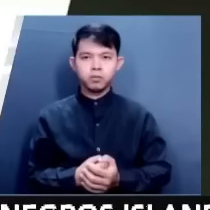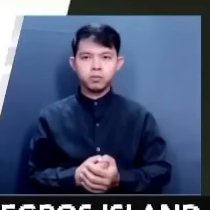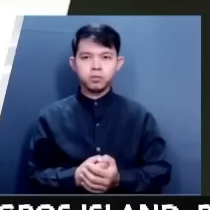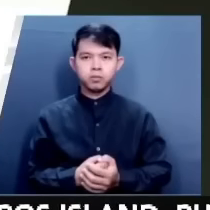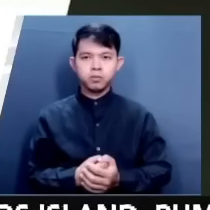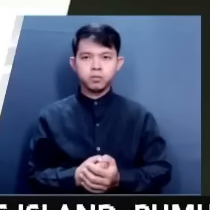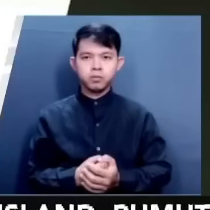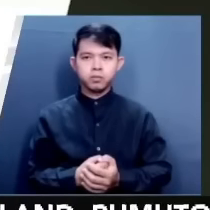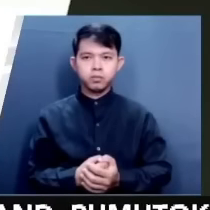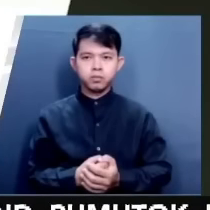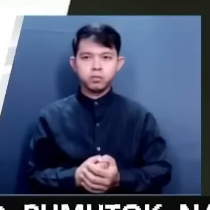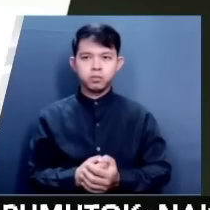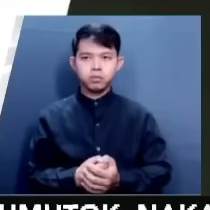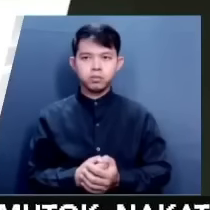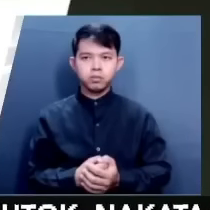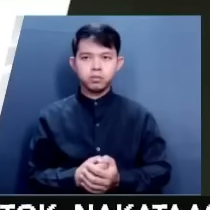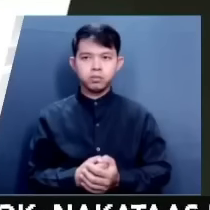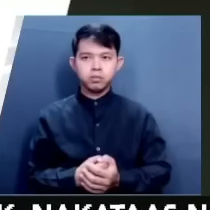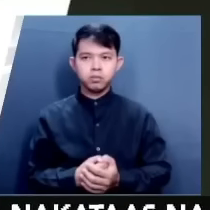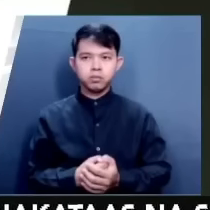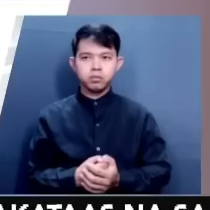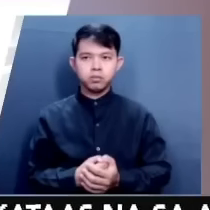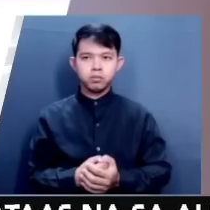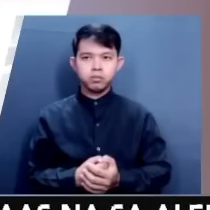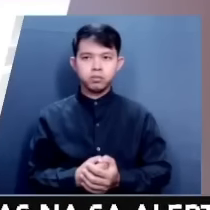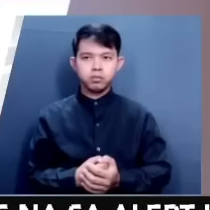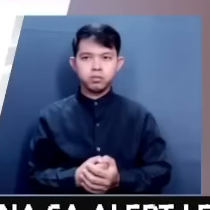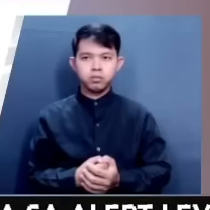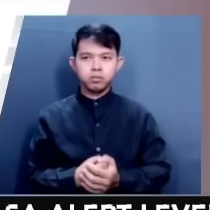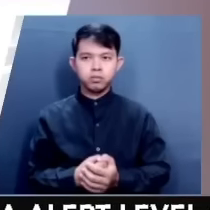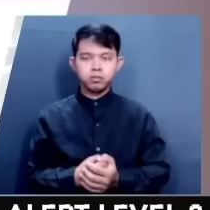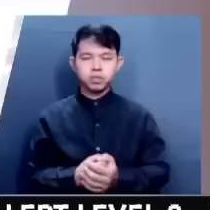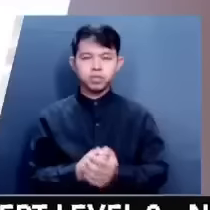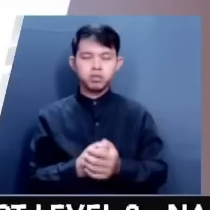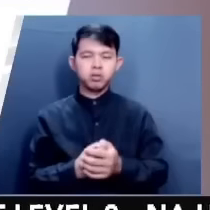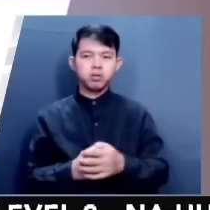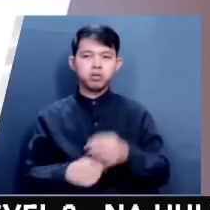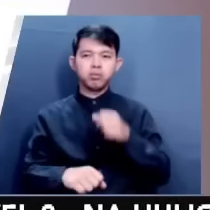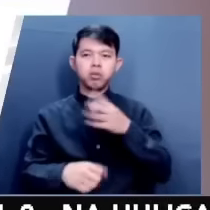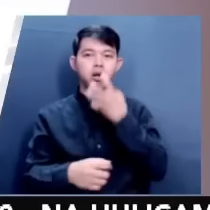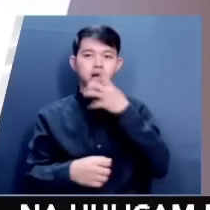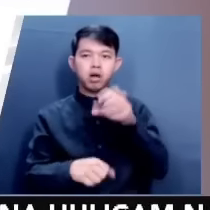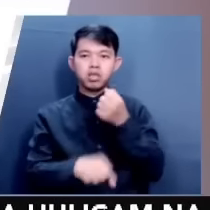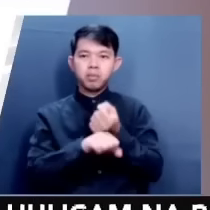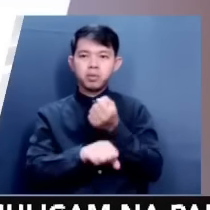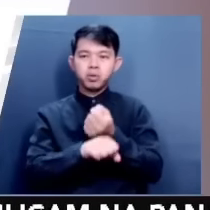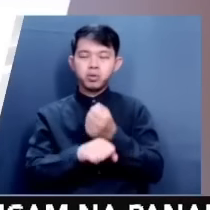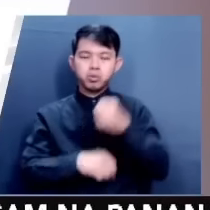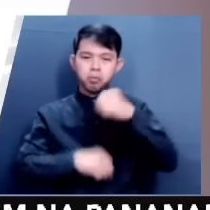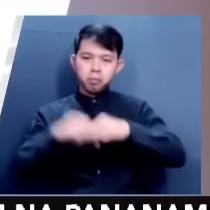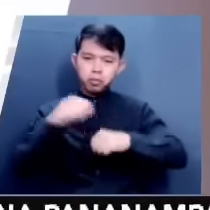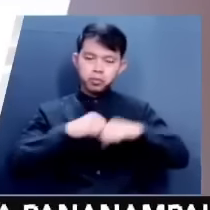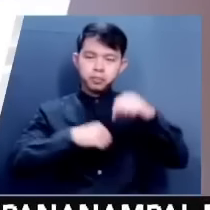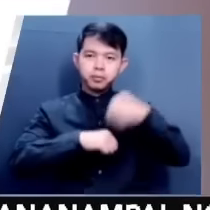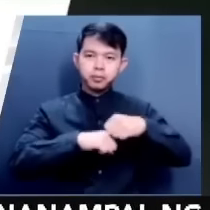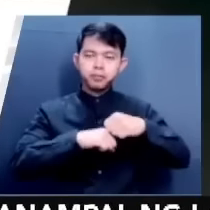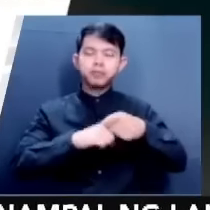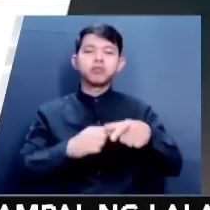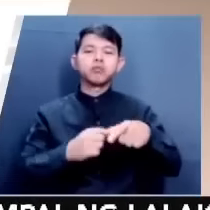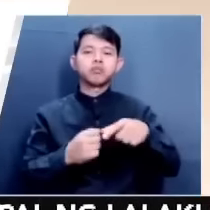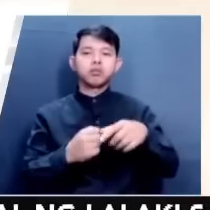pa ano, may dako na energy nga ga-drive sila pababaw. So ang friction between these